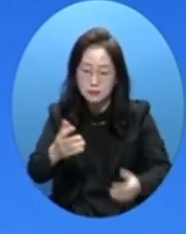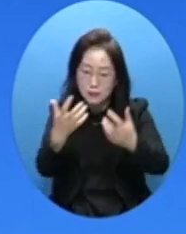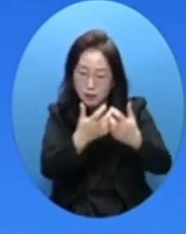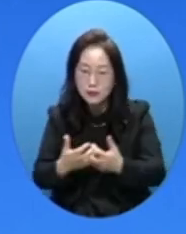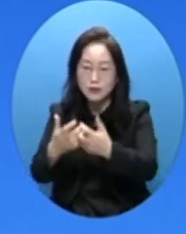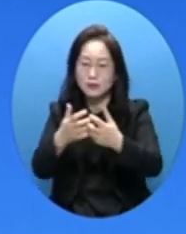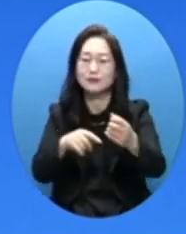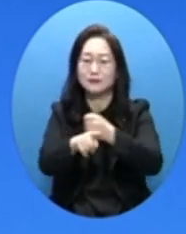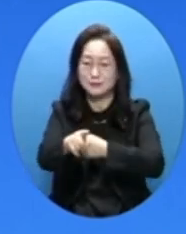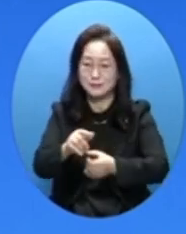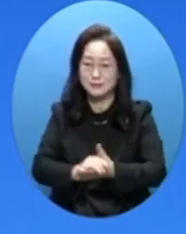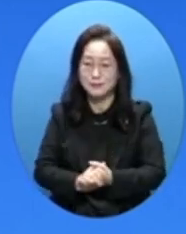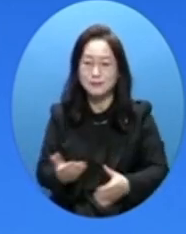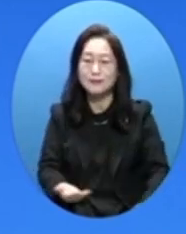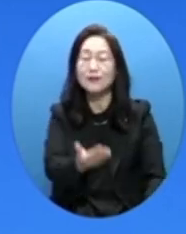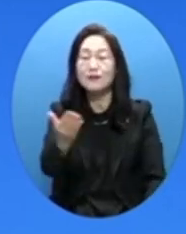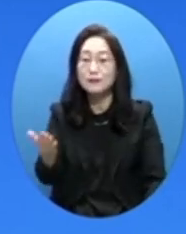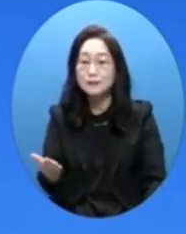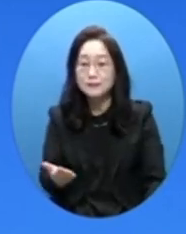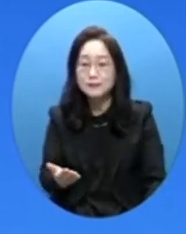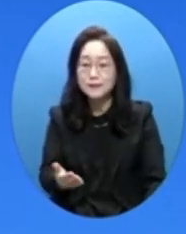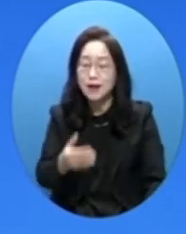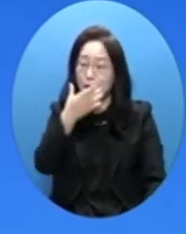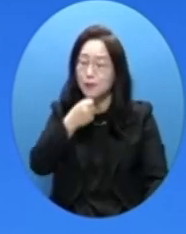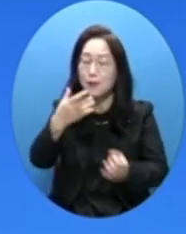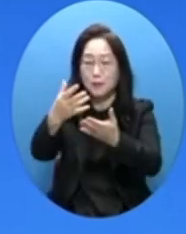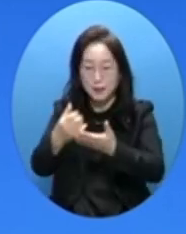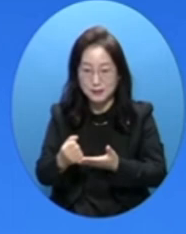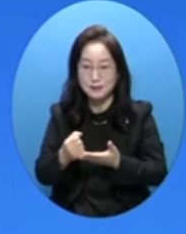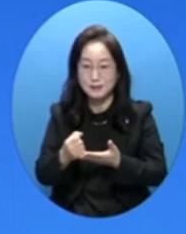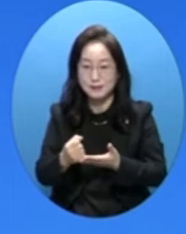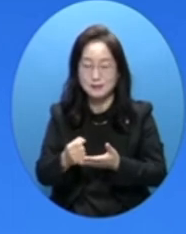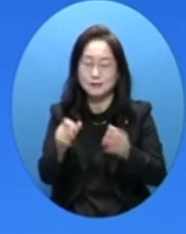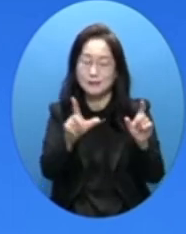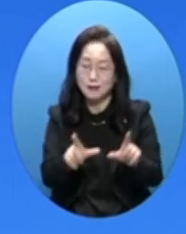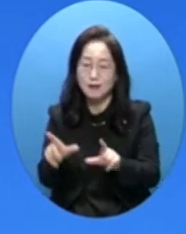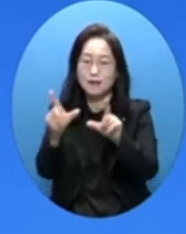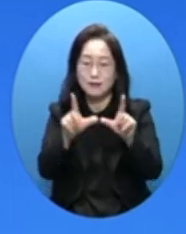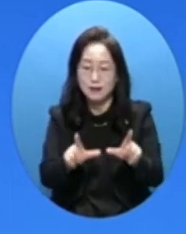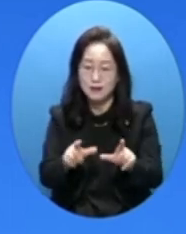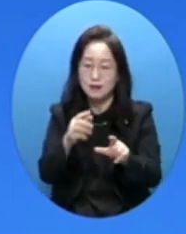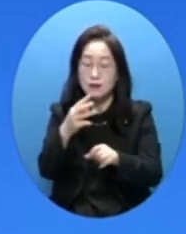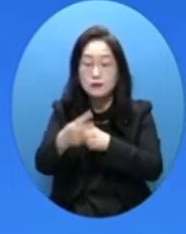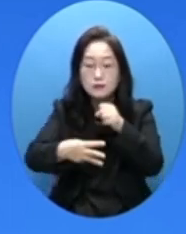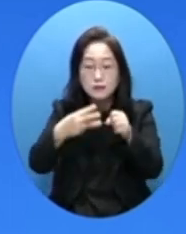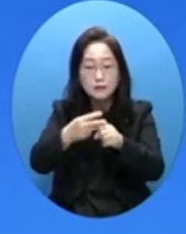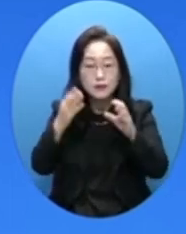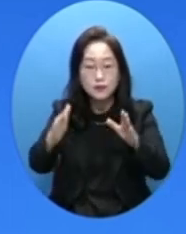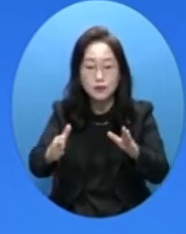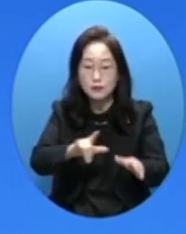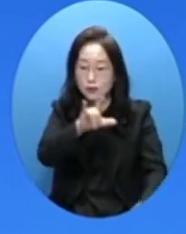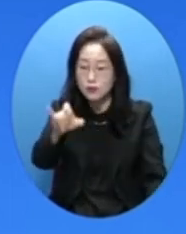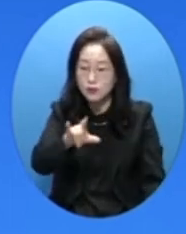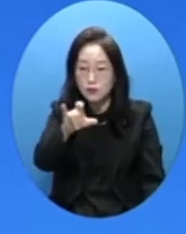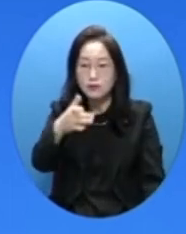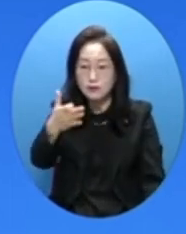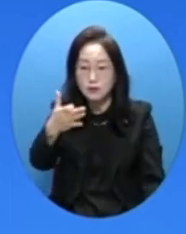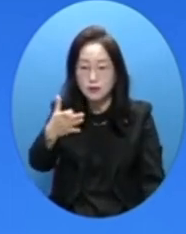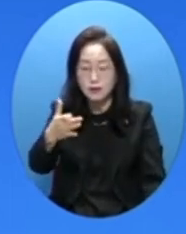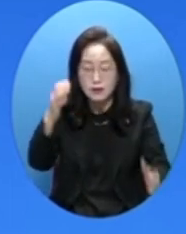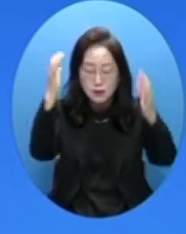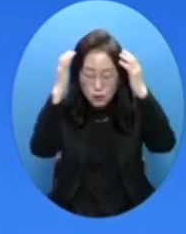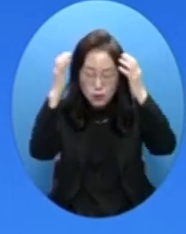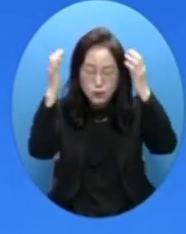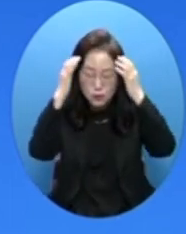것입니다. 그러므로 여러분, 우리가 복받은 인생을 살면서 지난 3년 동안 코로나19로 너무 고통당한 이웃들을